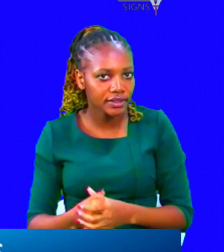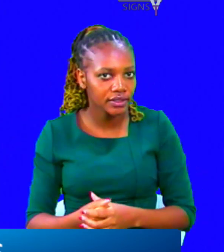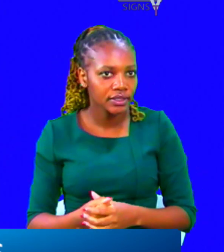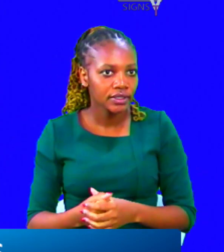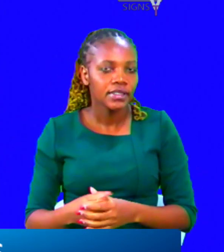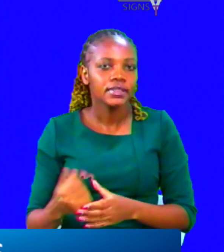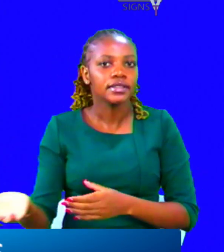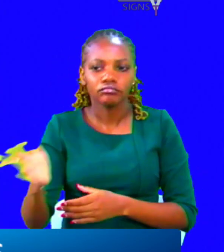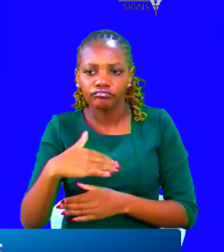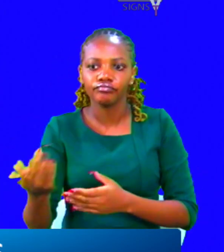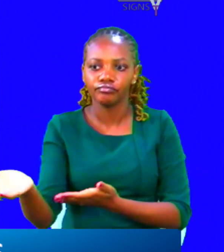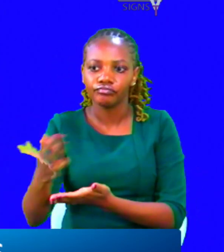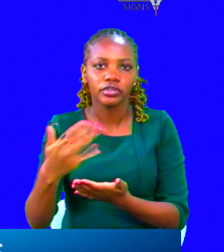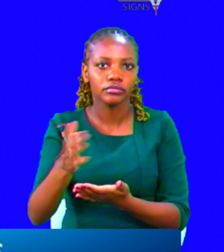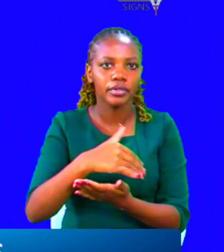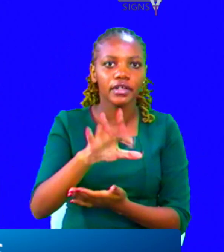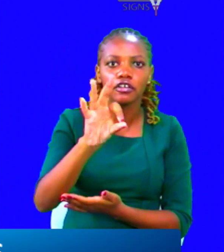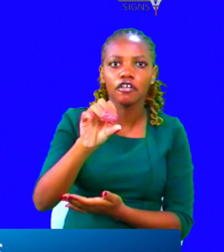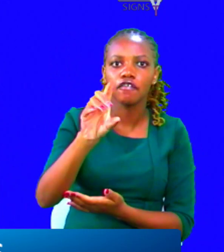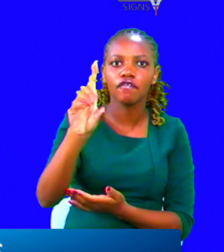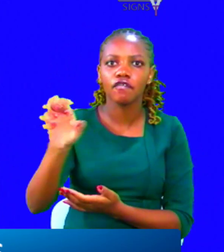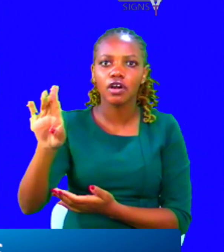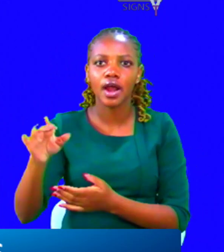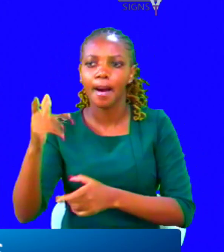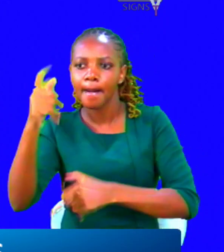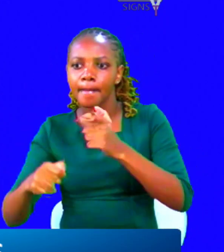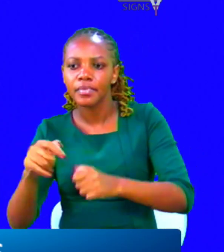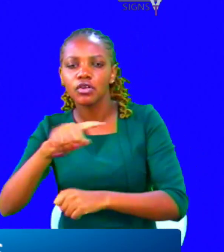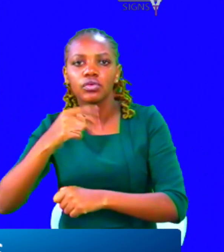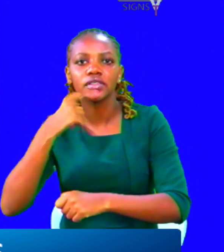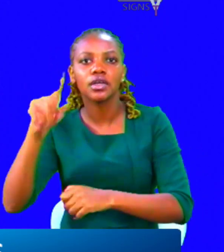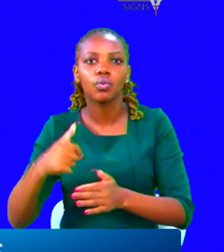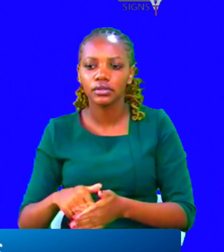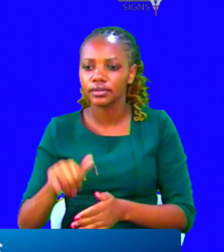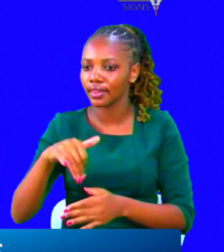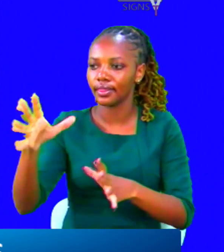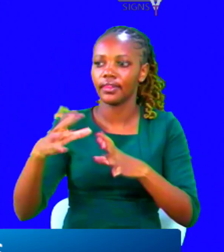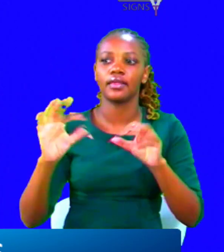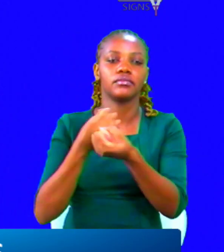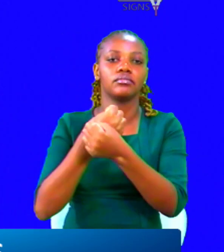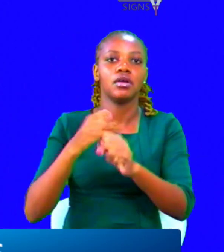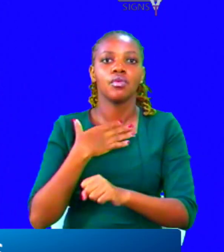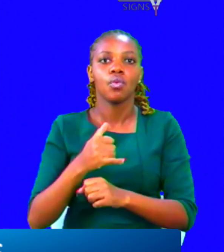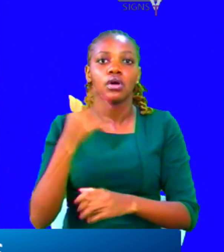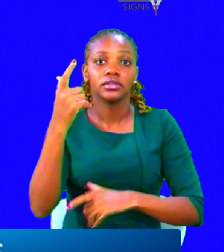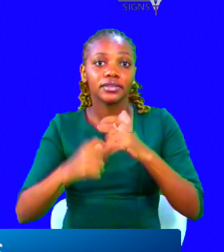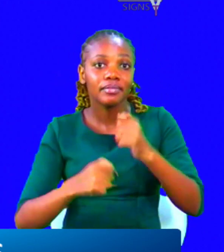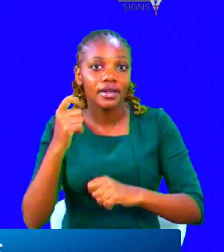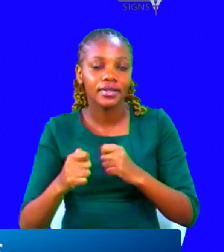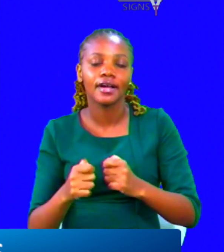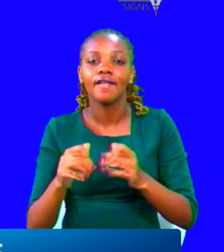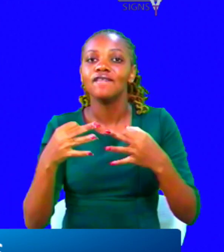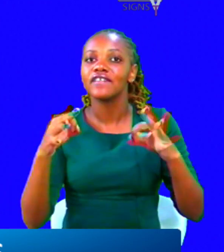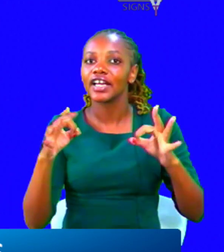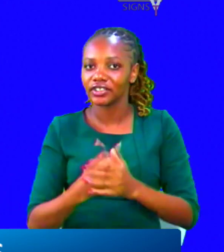zingine, wanatuletea powder milk. Tumesema tunafunga barabara yote ya mambo ya powder milk. Tunataka maziwa